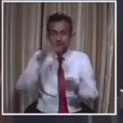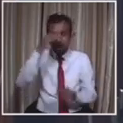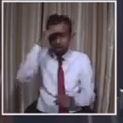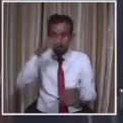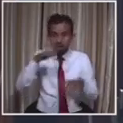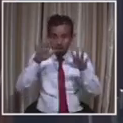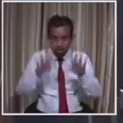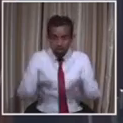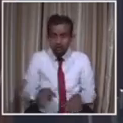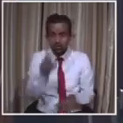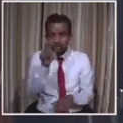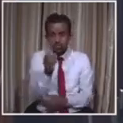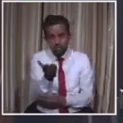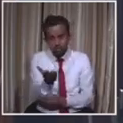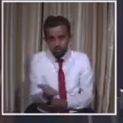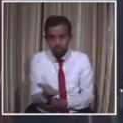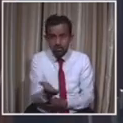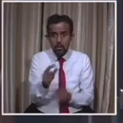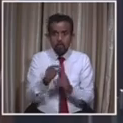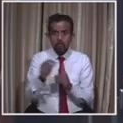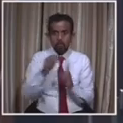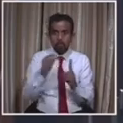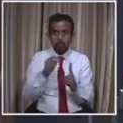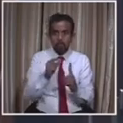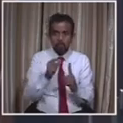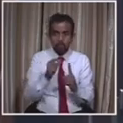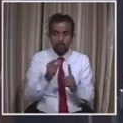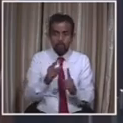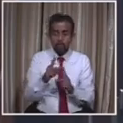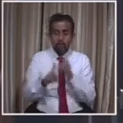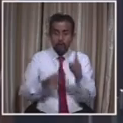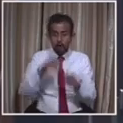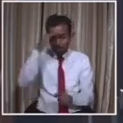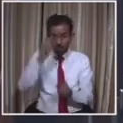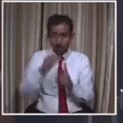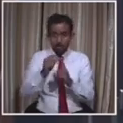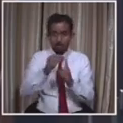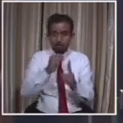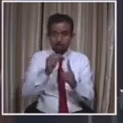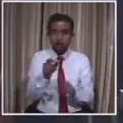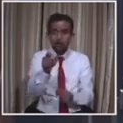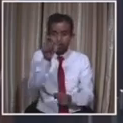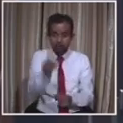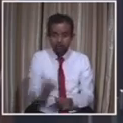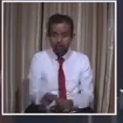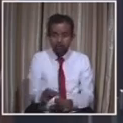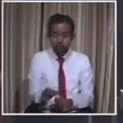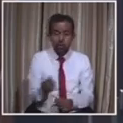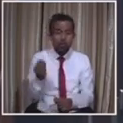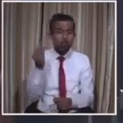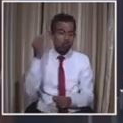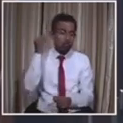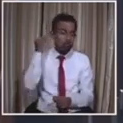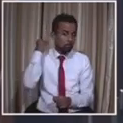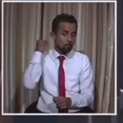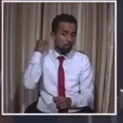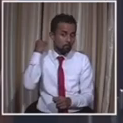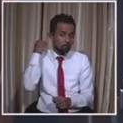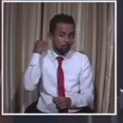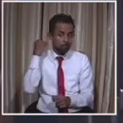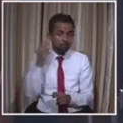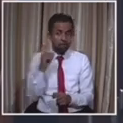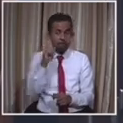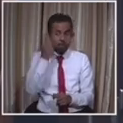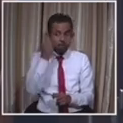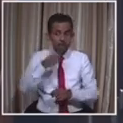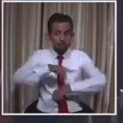අවසාන වශයෙන් ඔබතුමාගේ ඉල්ලනවා මේ පාර්ලිමේන්තුව කතානායකතුමනි පාර්ලිමේන්තුව ඔබතුමා මේ පහුගිය කාල පරිච්ඡේදෙම පළවෙනි